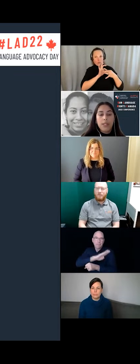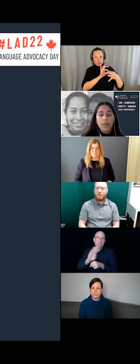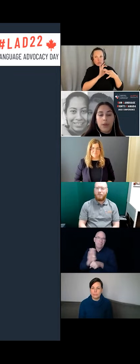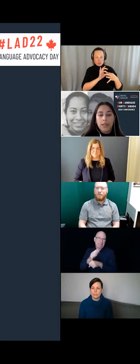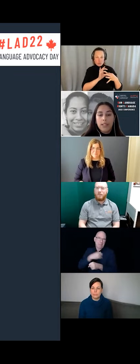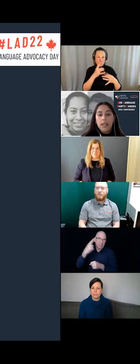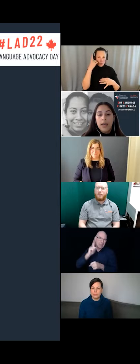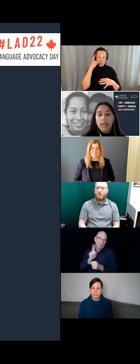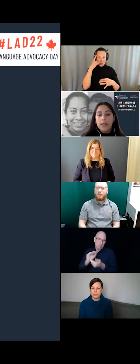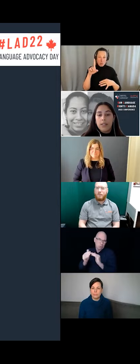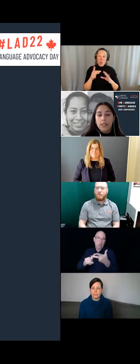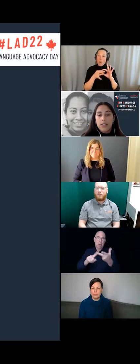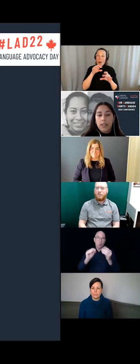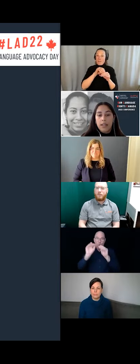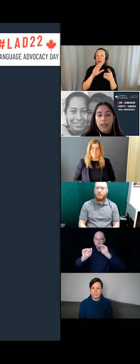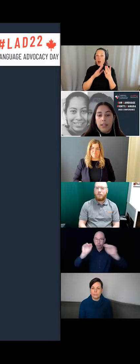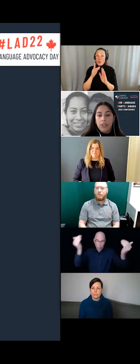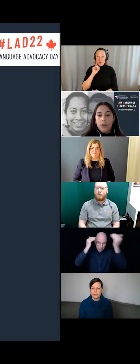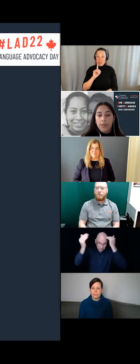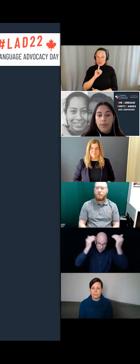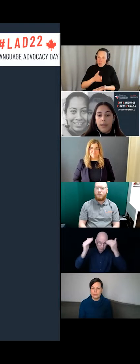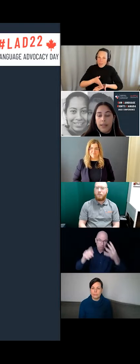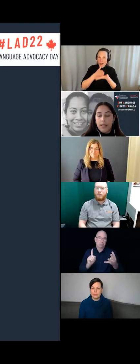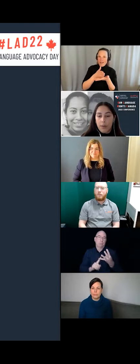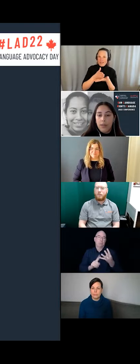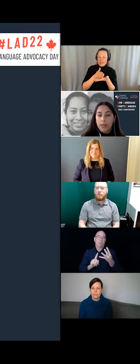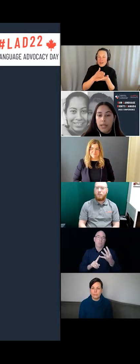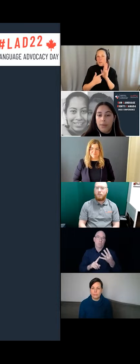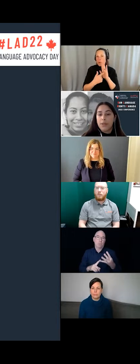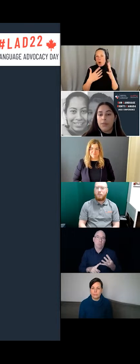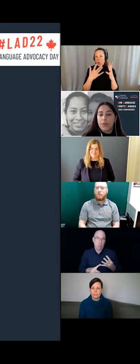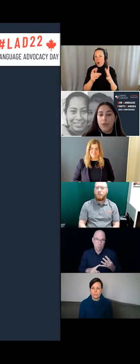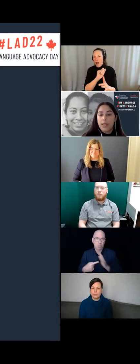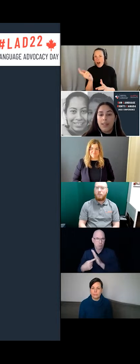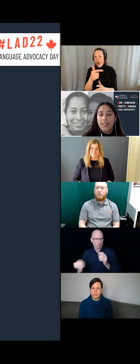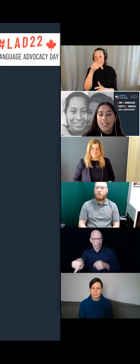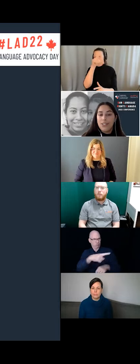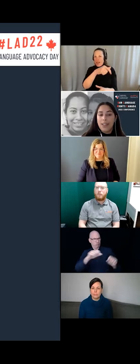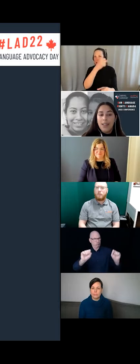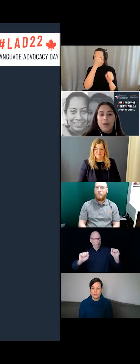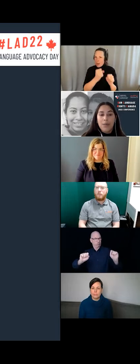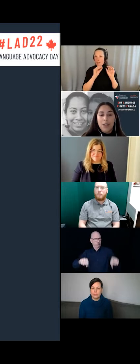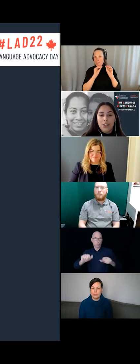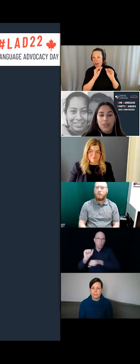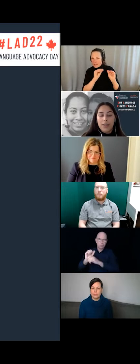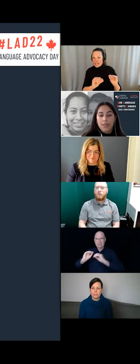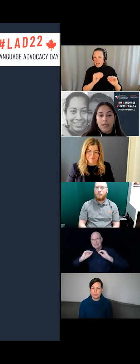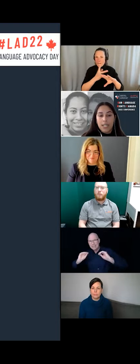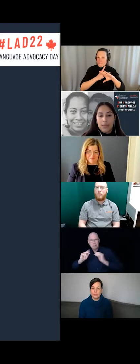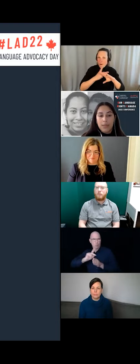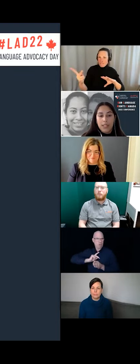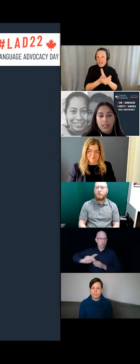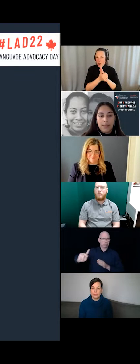un emploi et des affaires pour les membres de la communauté sourde, sensibiliser la communauté sourde et montrer qu'ils sont tous capables de